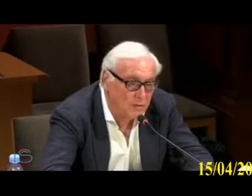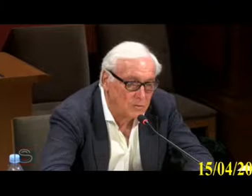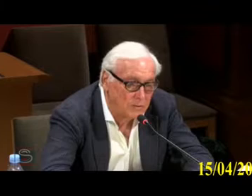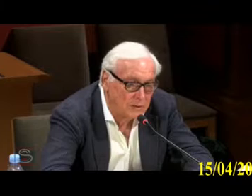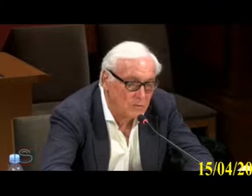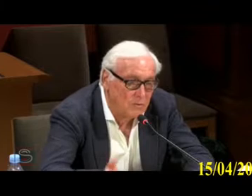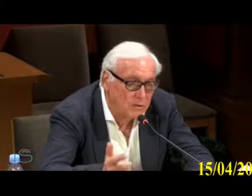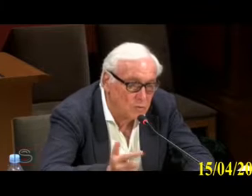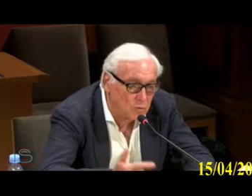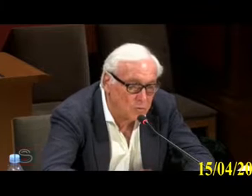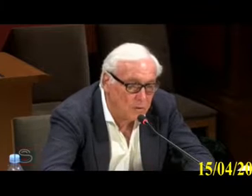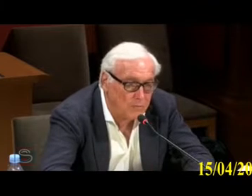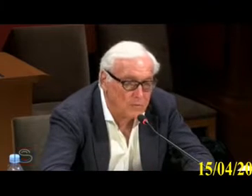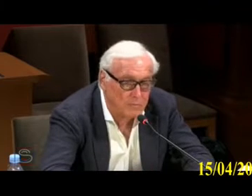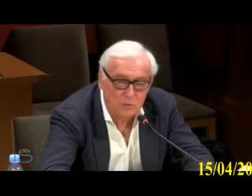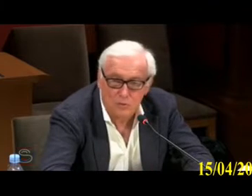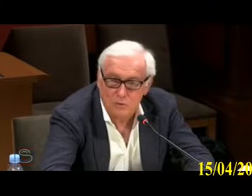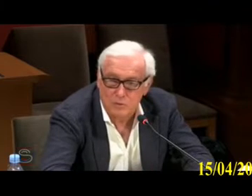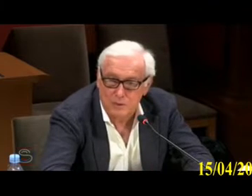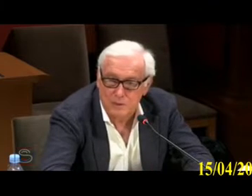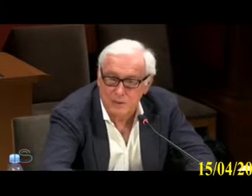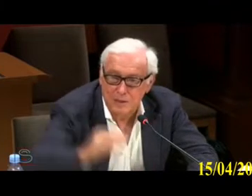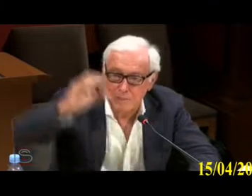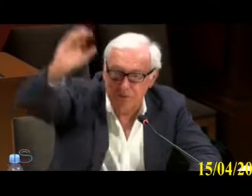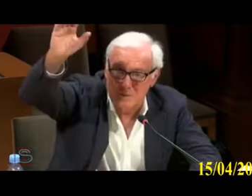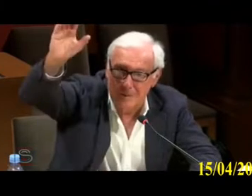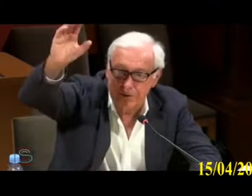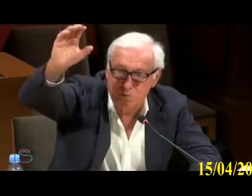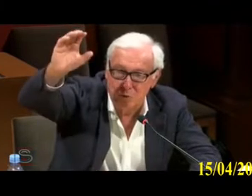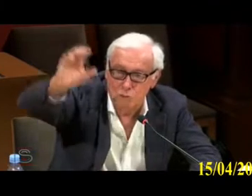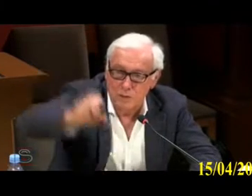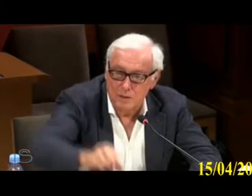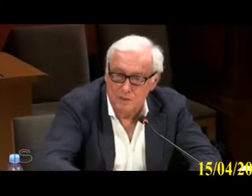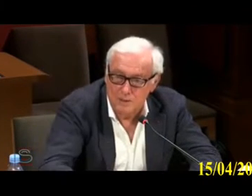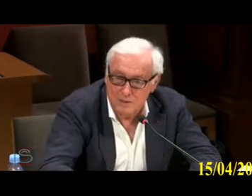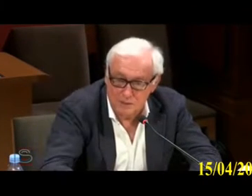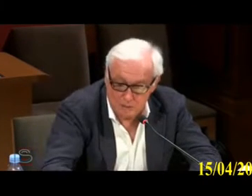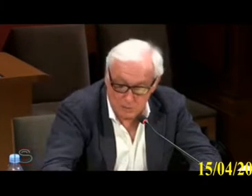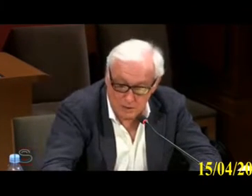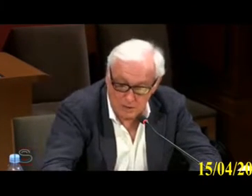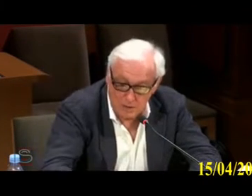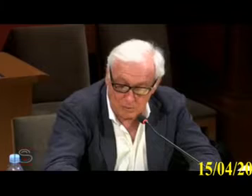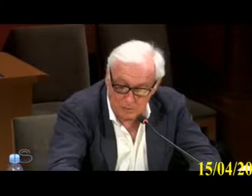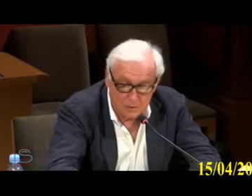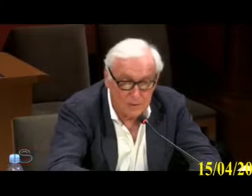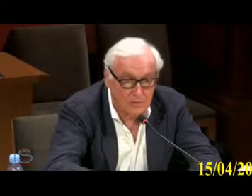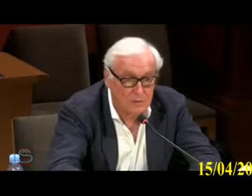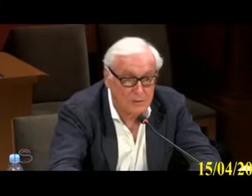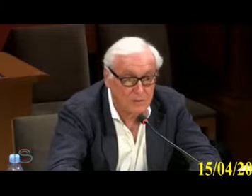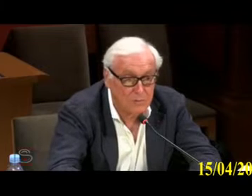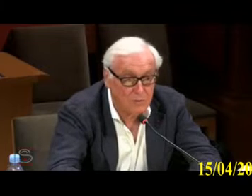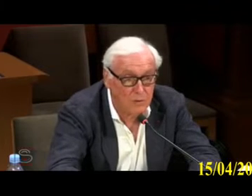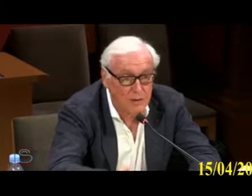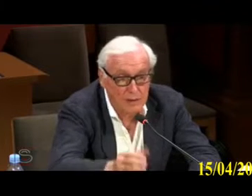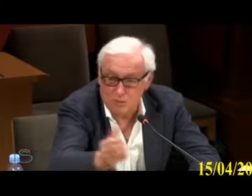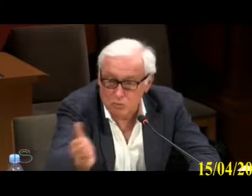nombre de nouvelles contaminations va toujours demeurer plus important en région parisienne parce qu'on était parti de plus haut et on va descendre, ok, mais on descendra, on